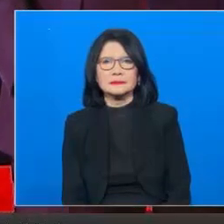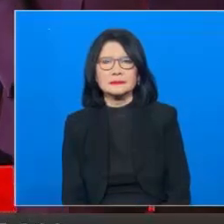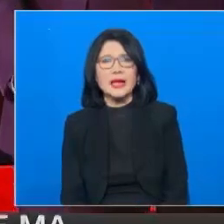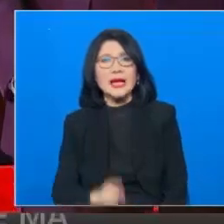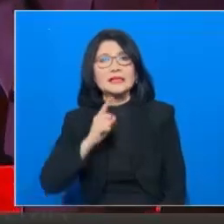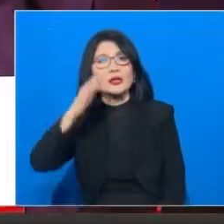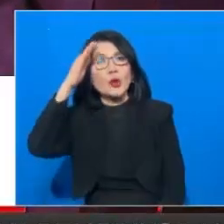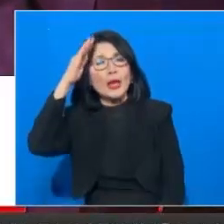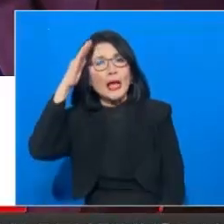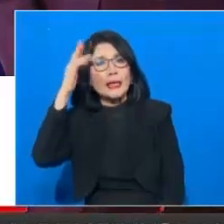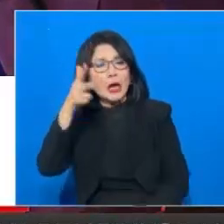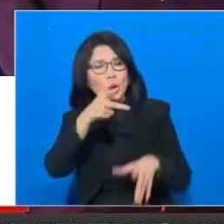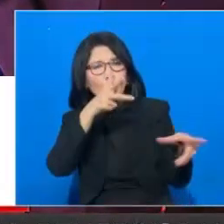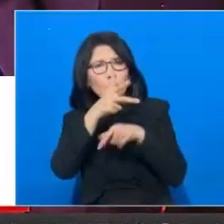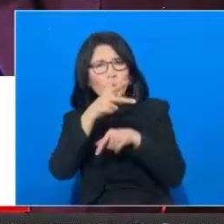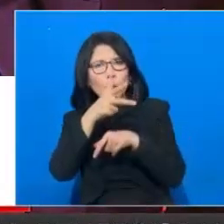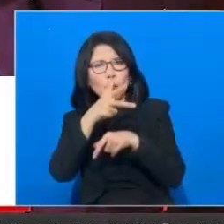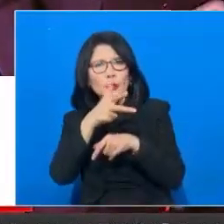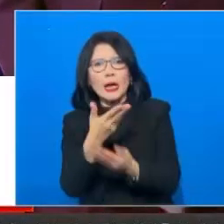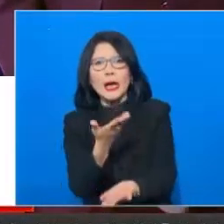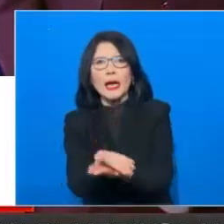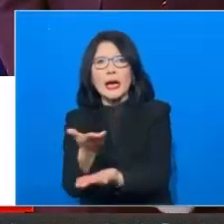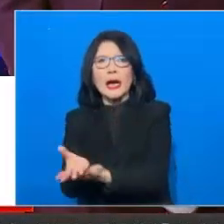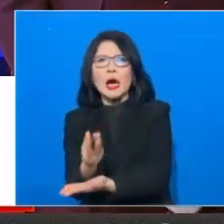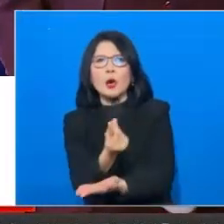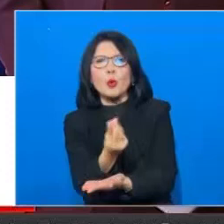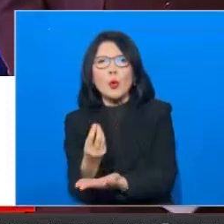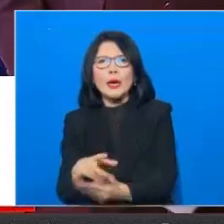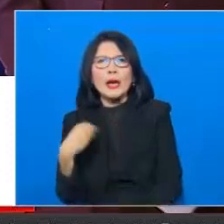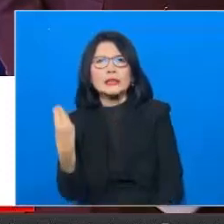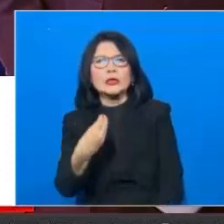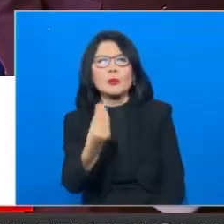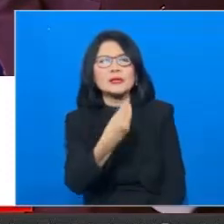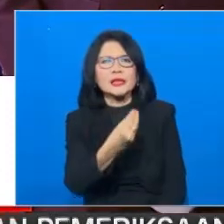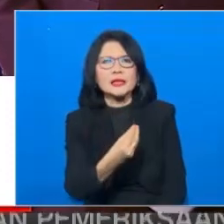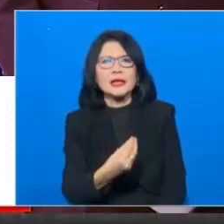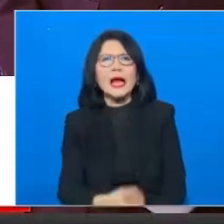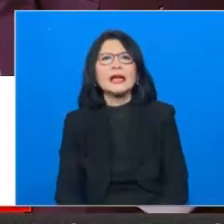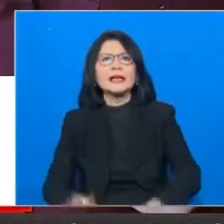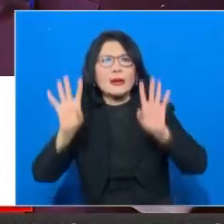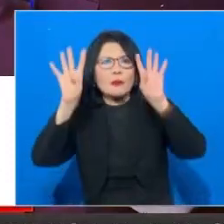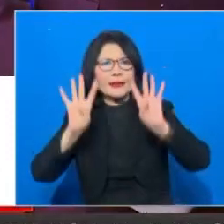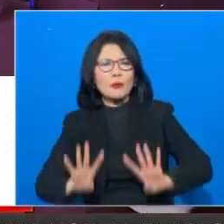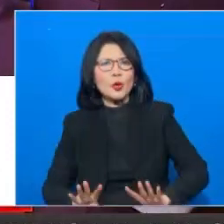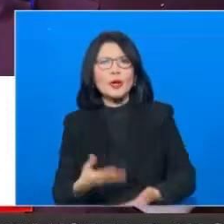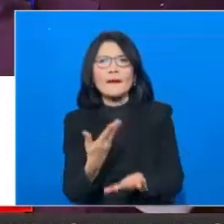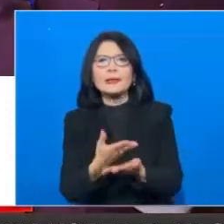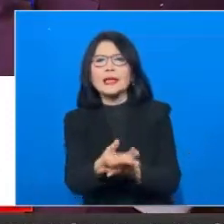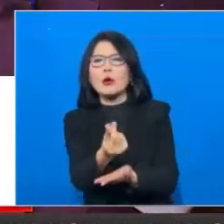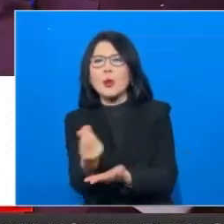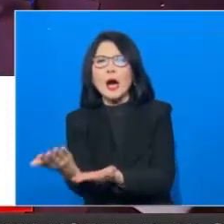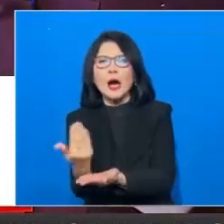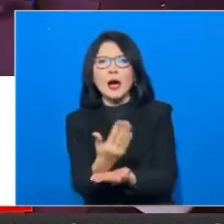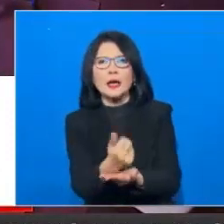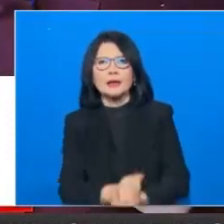Seorang pria terekam kamera diduga melakukan pungutan liar ke wisatawan di daerah Curug Ciburial, Kabupaten Bogor, Jawa Barat. Dan masih dari Kabupaten